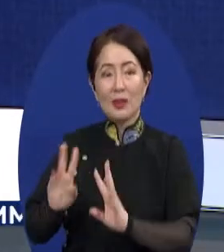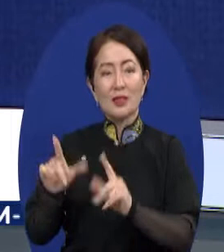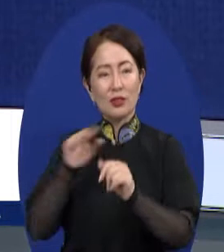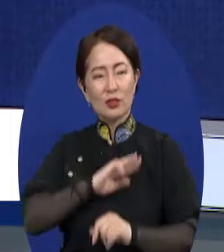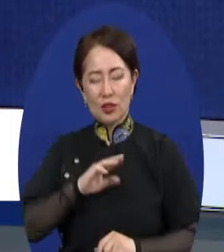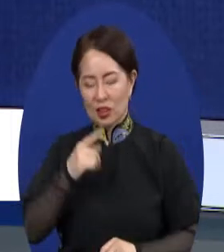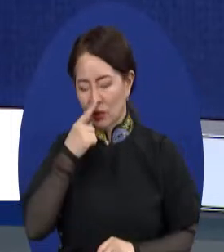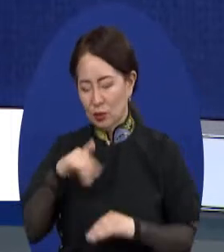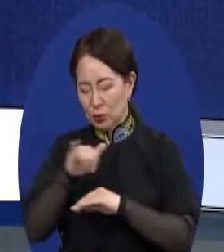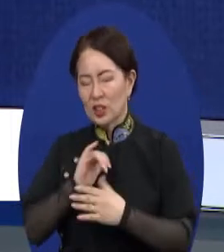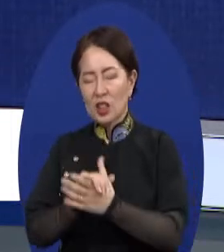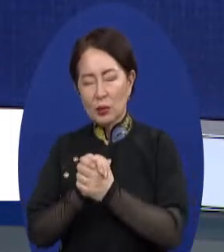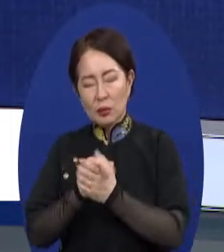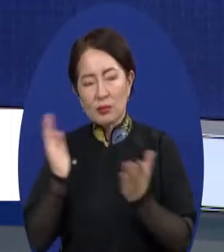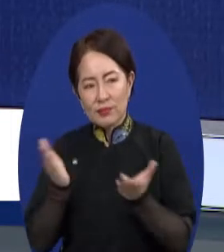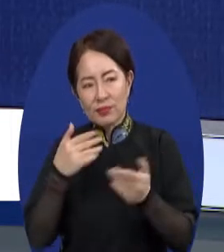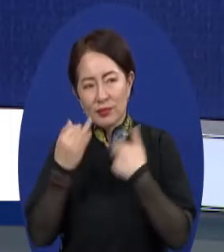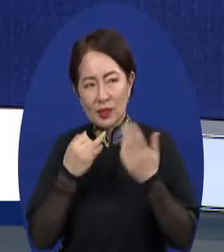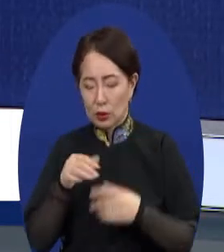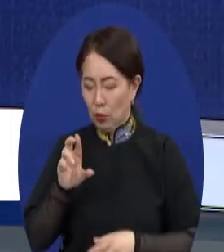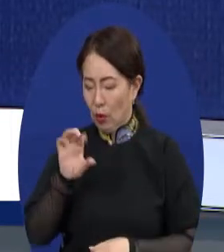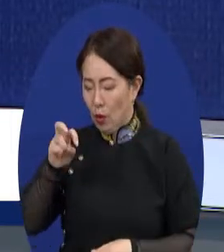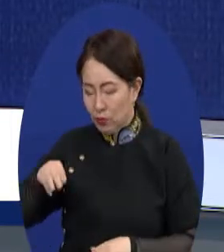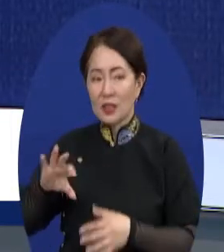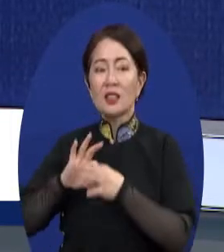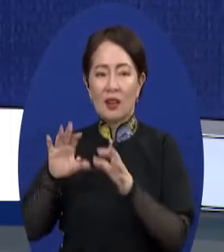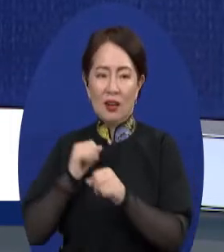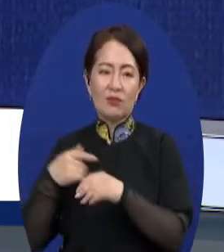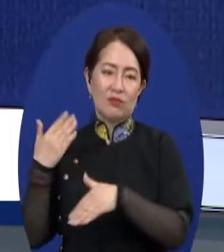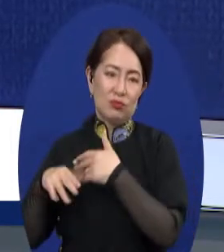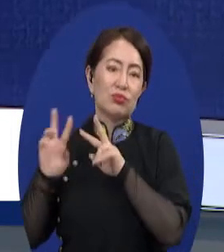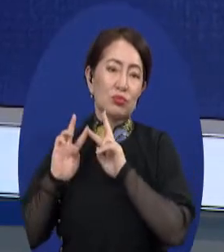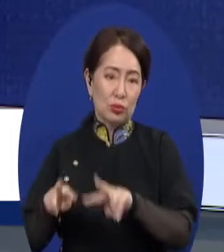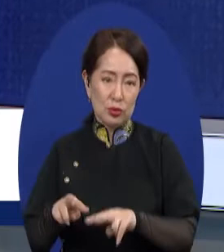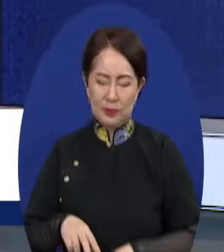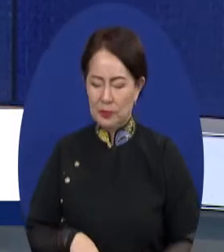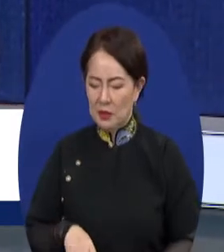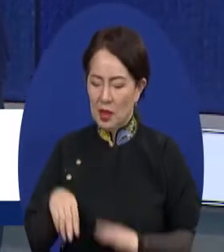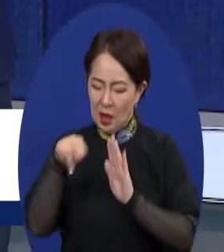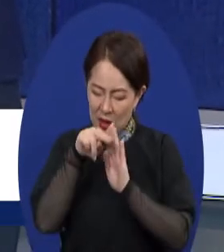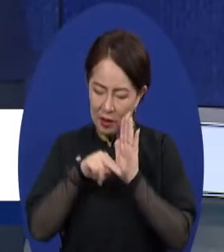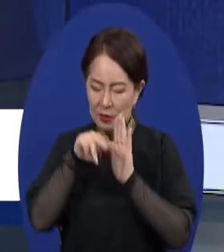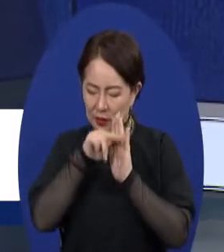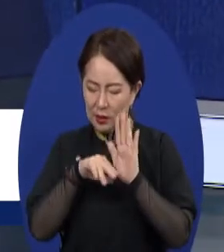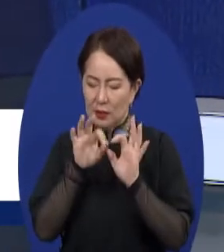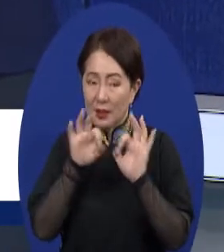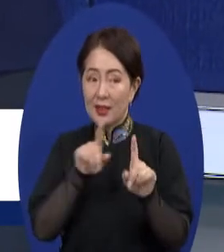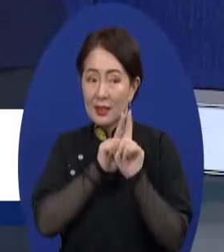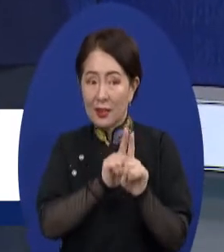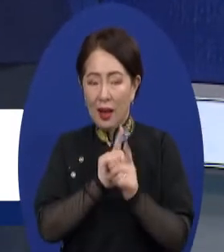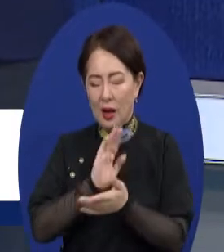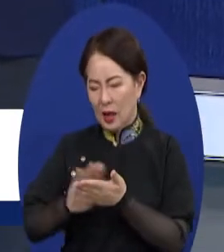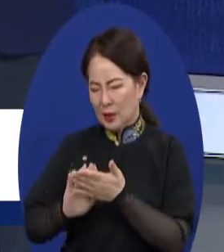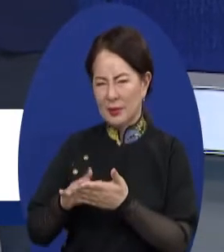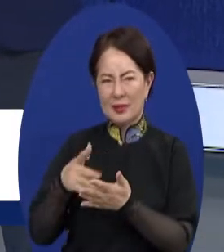хамт дардуулстай дипломат чуумаар ярилцаж за бомбтуудыг нээх ажил үргэлжилж байна. За халдвар хамгааллын дэглэмээ сахиж ариутгал халдвар гүйцэтгэлийг бол